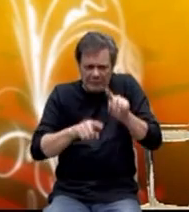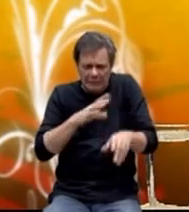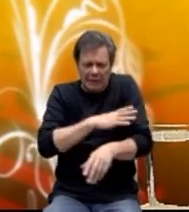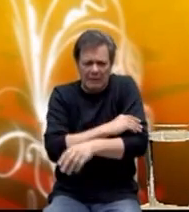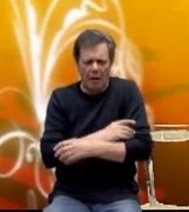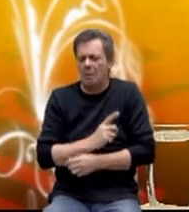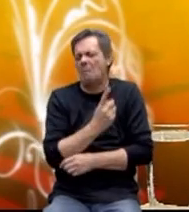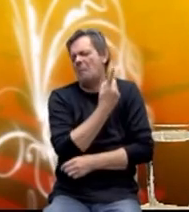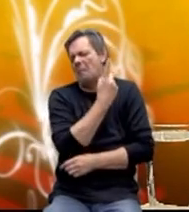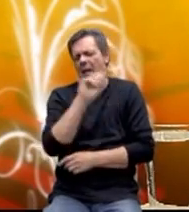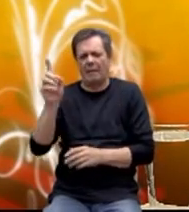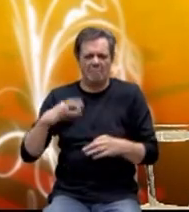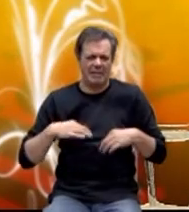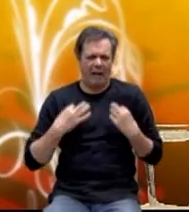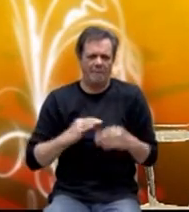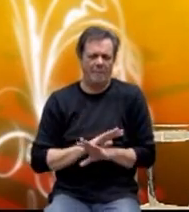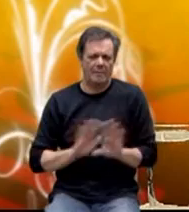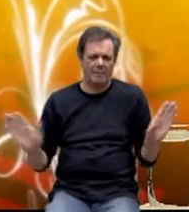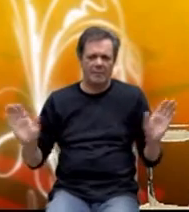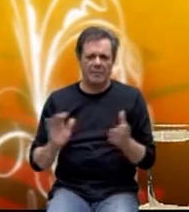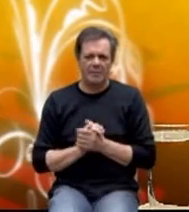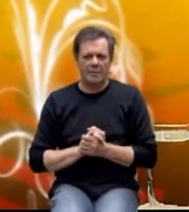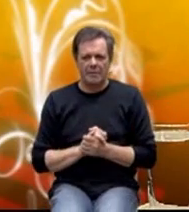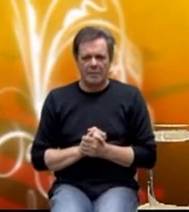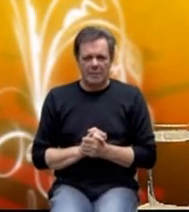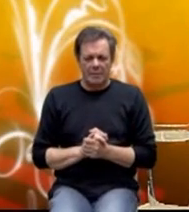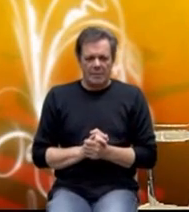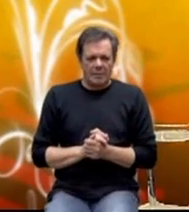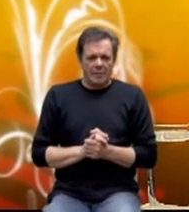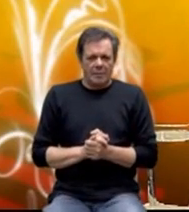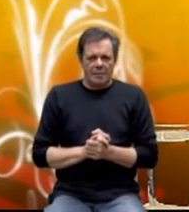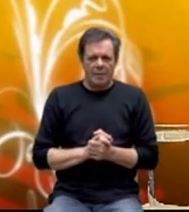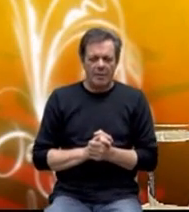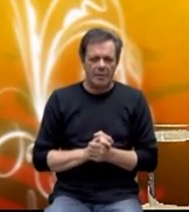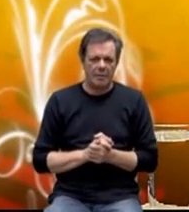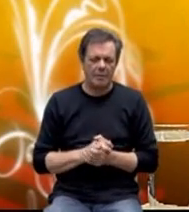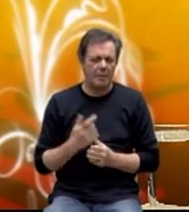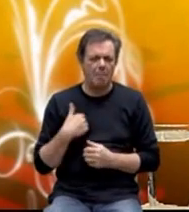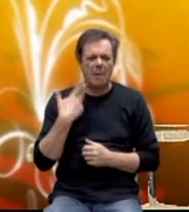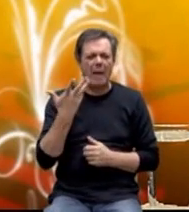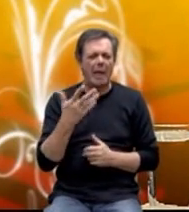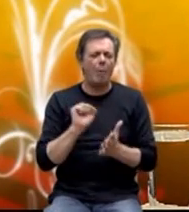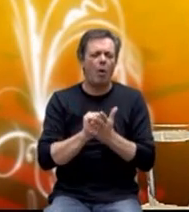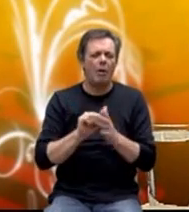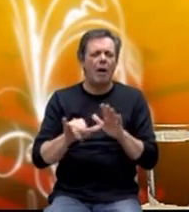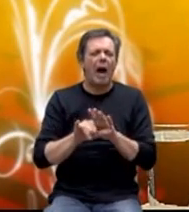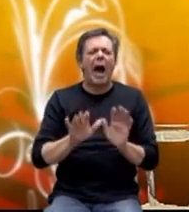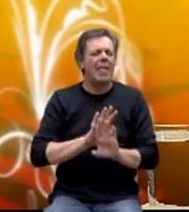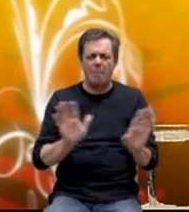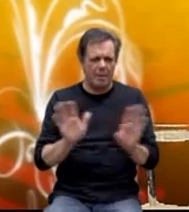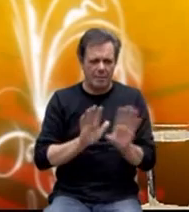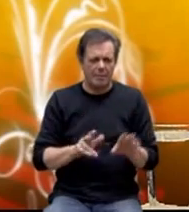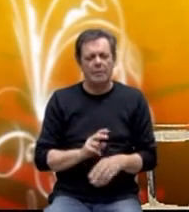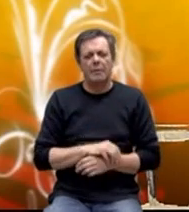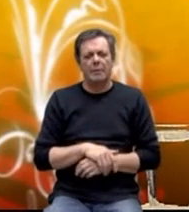tlak? Nikada. To, da dragi gledali, jes ništa vas ne, ali bi vam ne dajemo. Pazite da nemate visoki tlak, ali